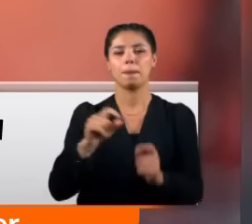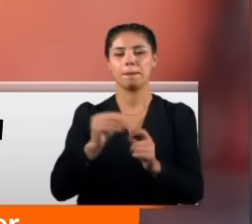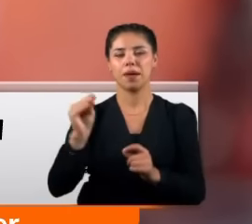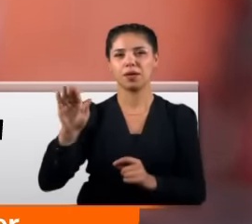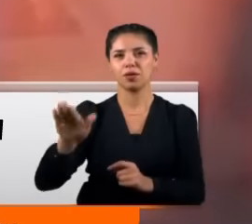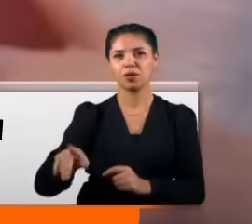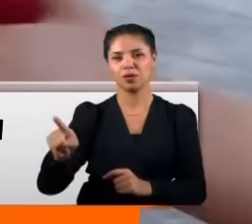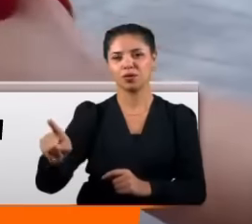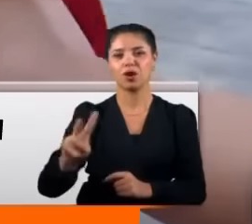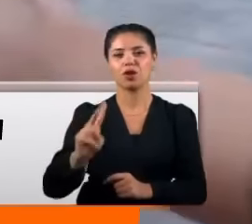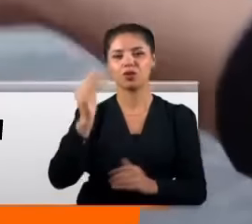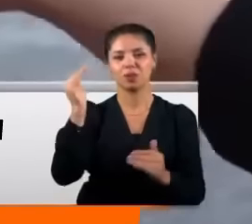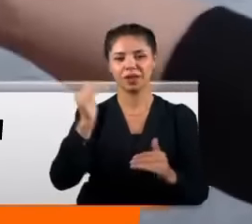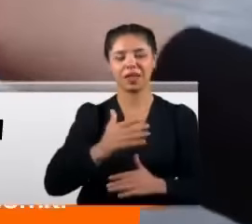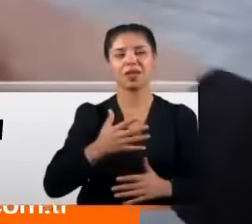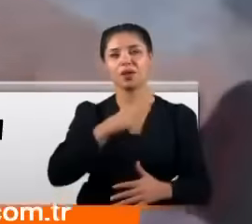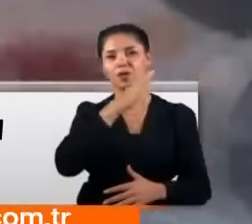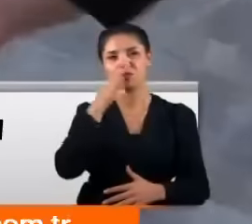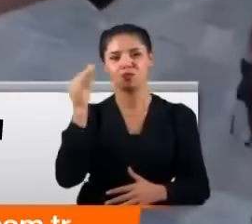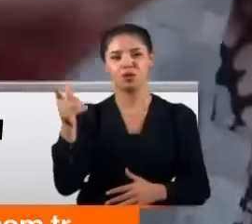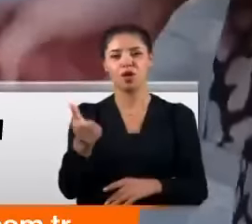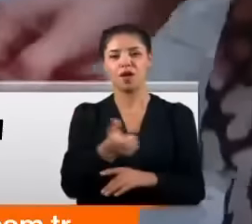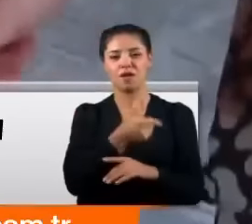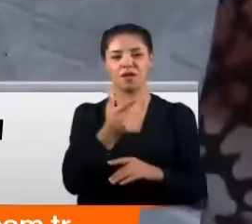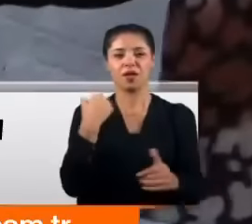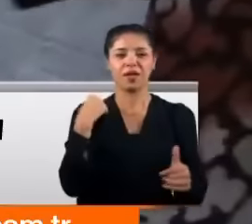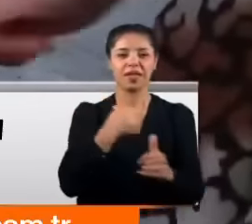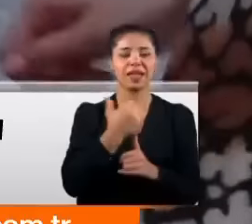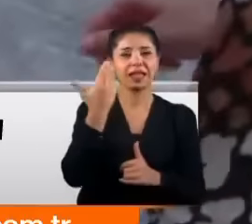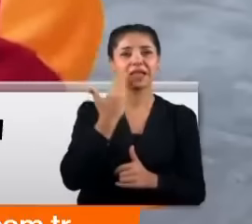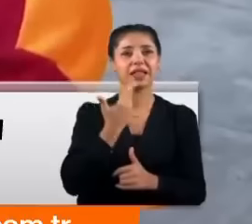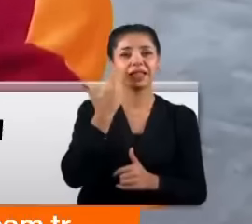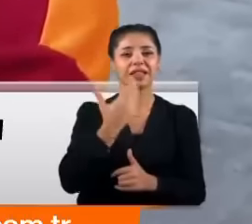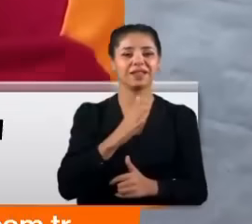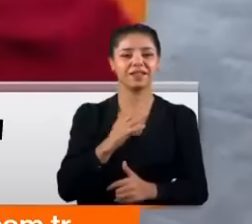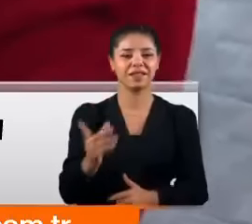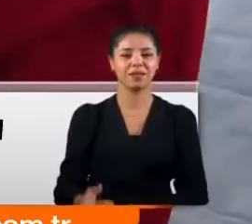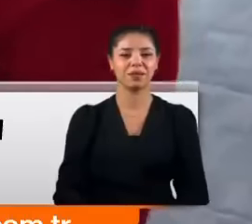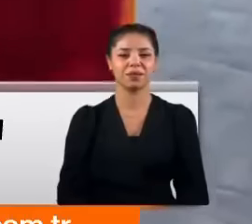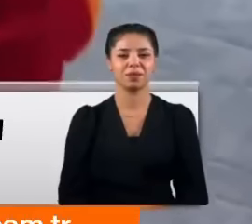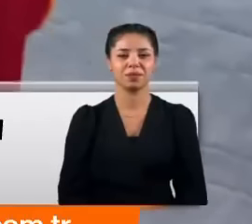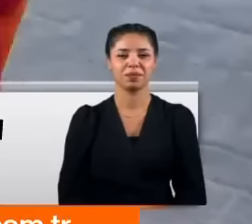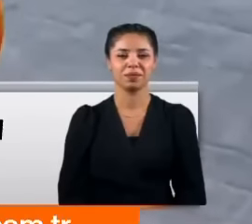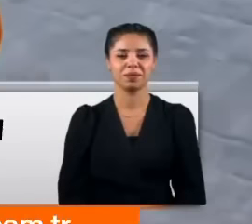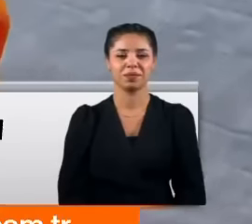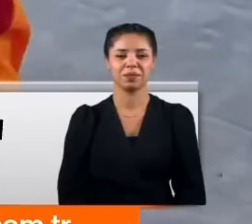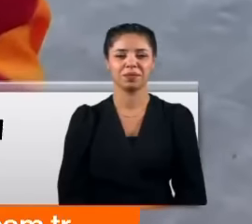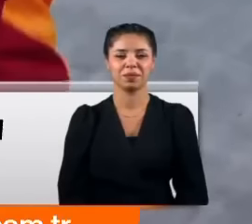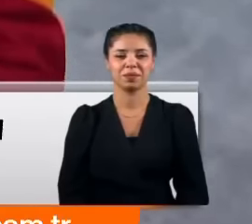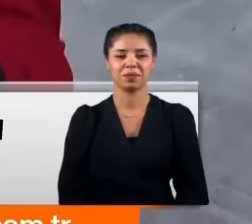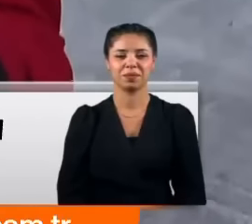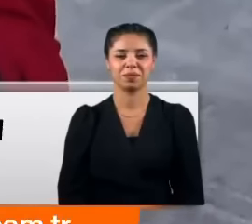gelen sürprize o kadar mutlu oldu ki videoyu tekrar tekrar izledi. Seni çok seviyorum.